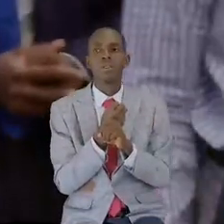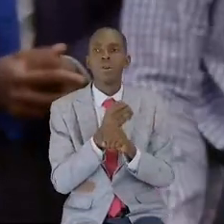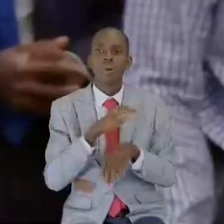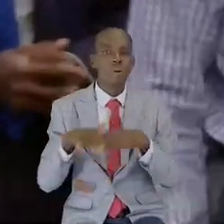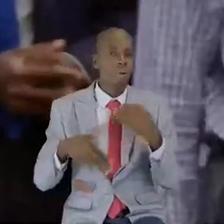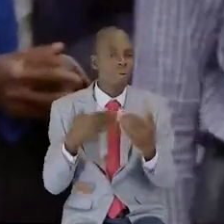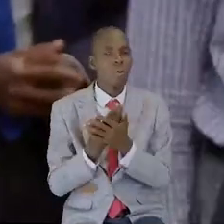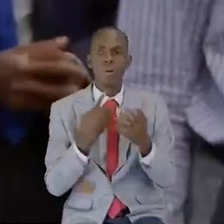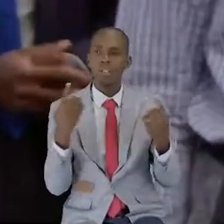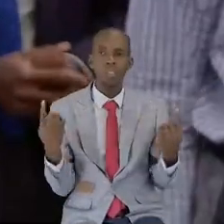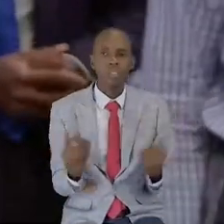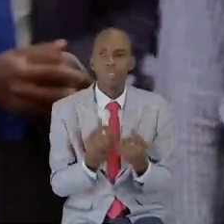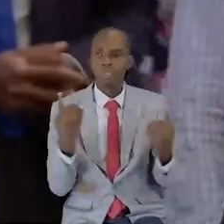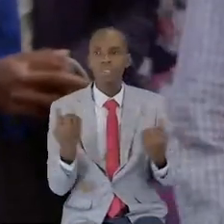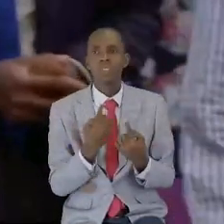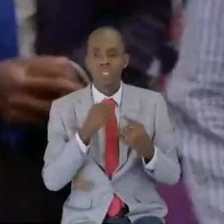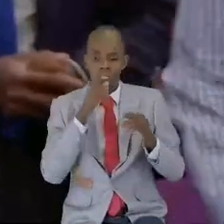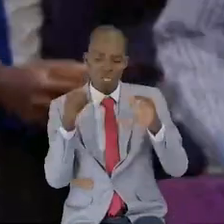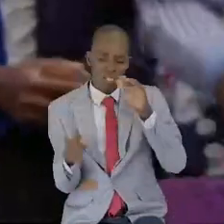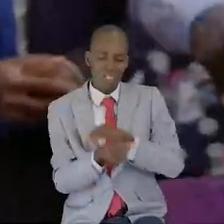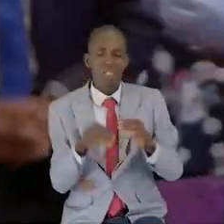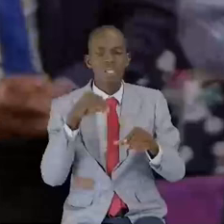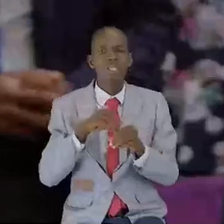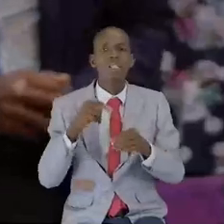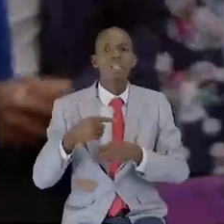toutes ces choses cachées dans le cœur